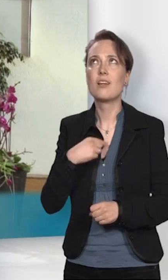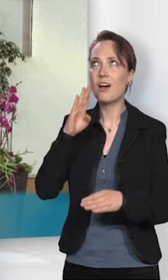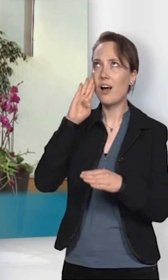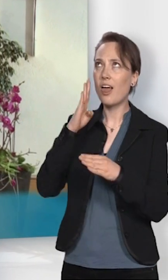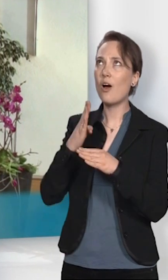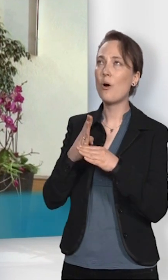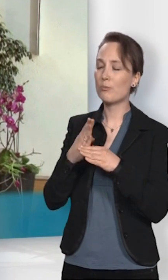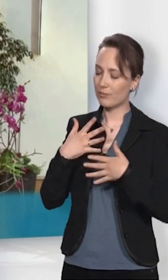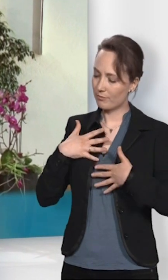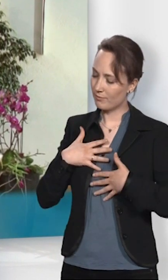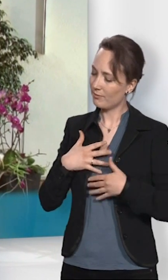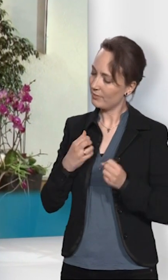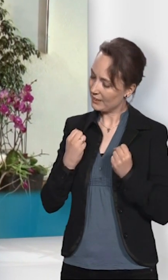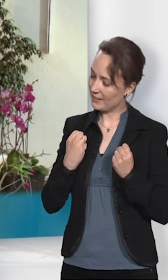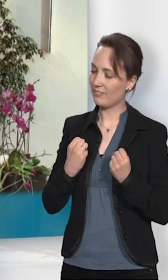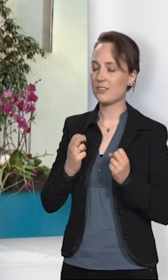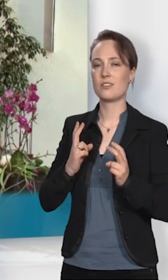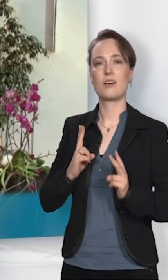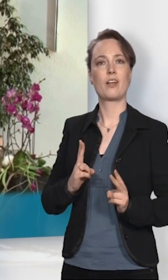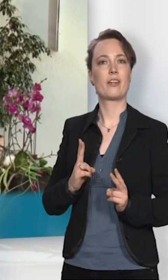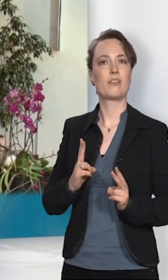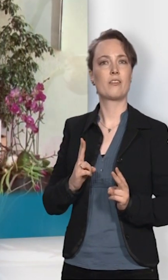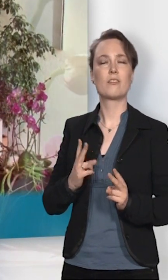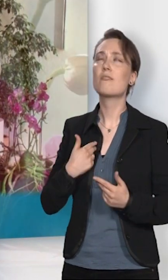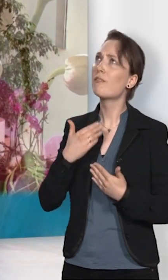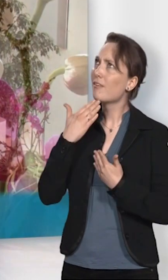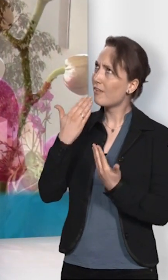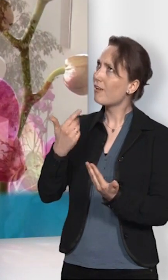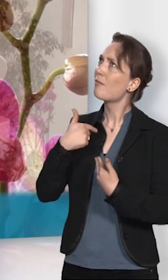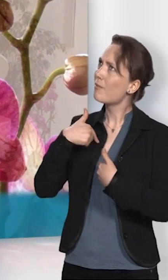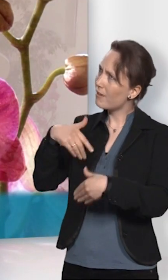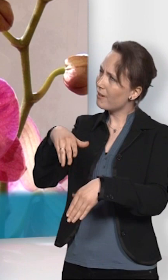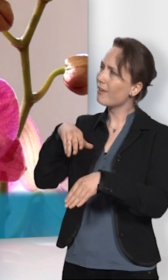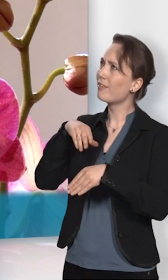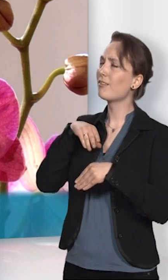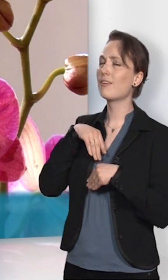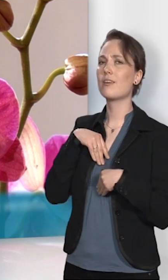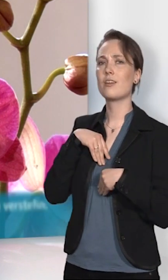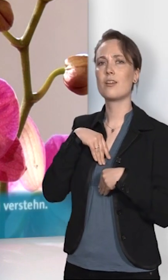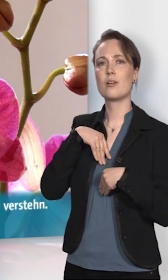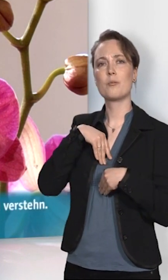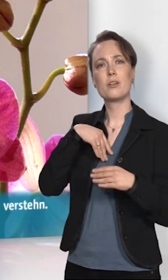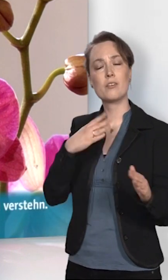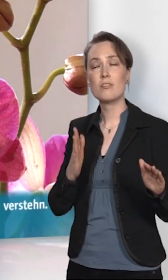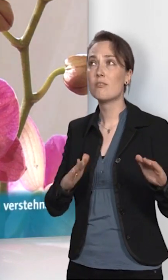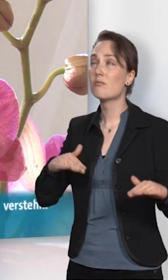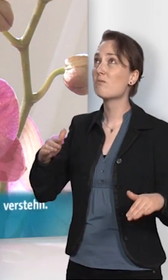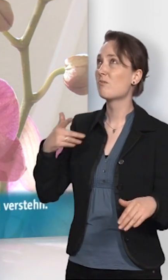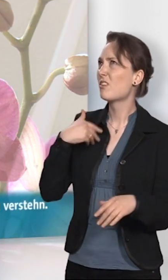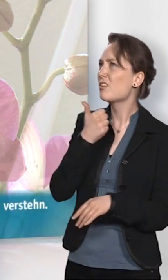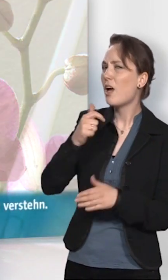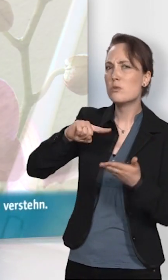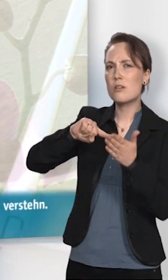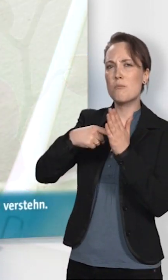Glaube ist Gewissheit, dankbar nehme ich es an. Kann